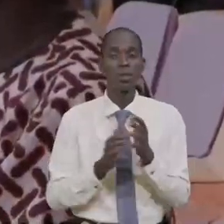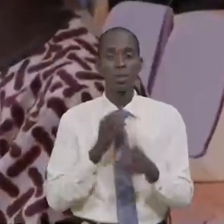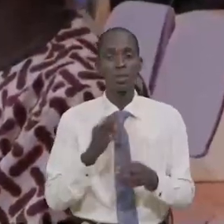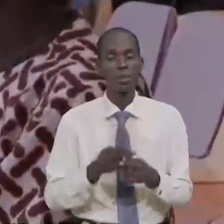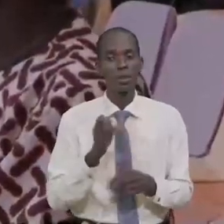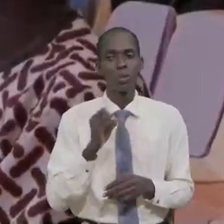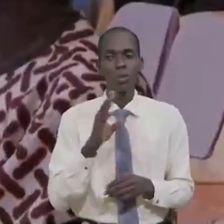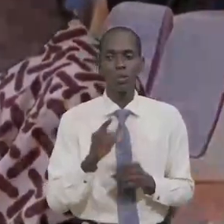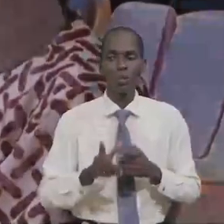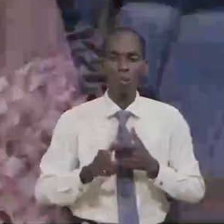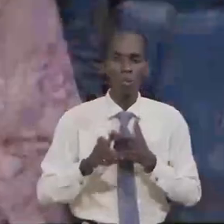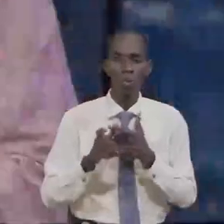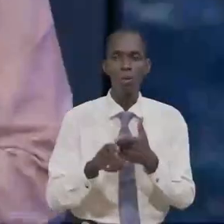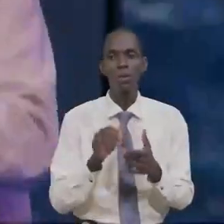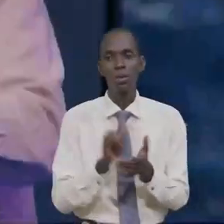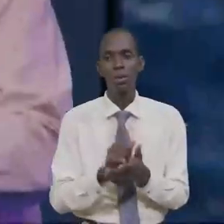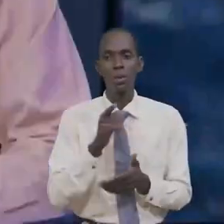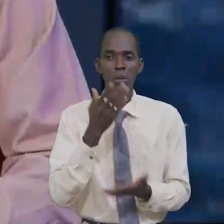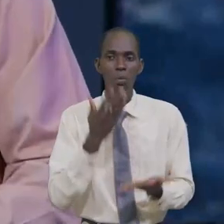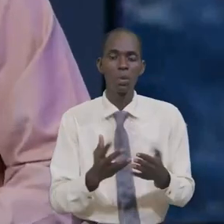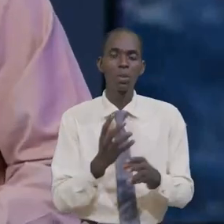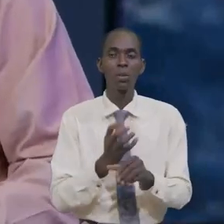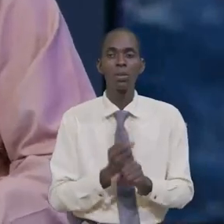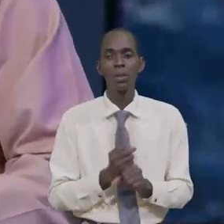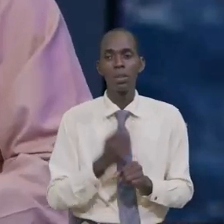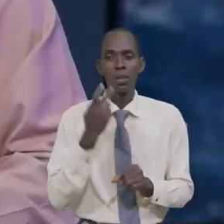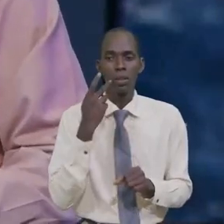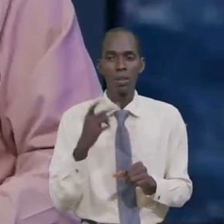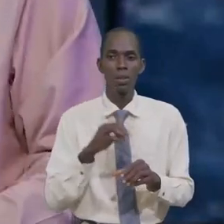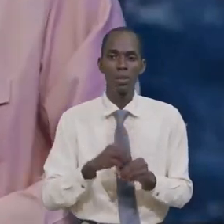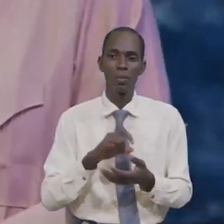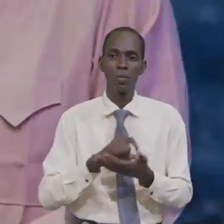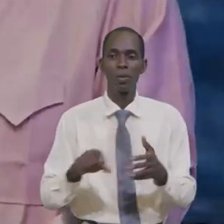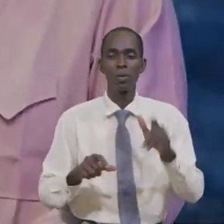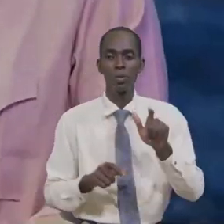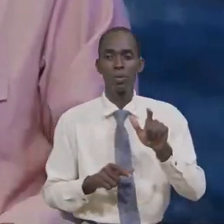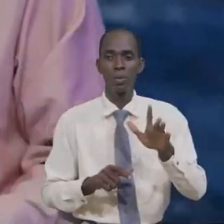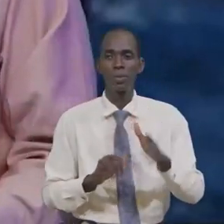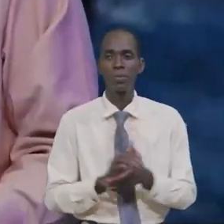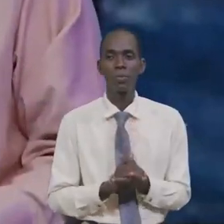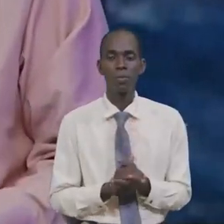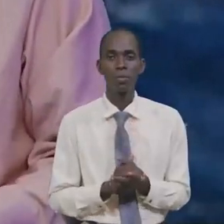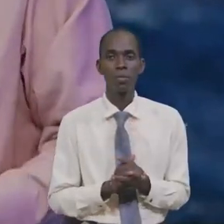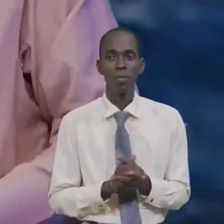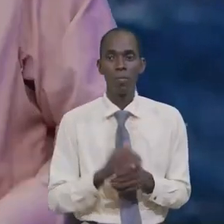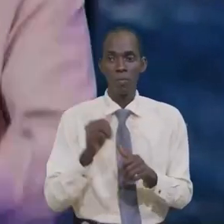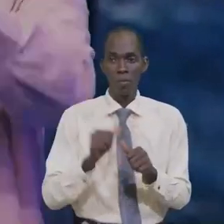cours de manière à le remporter verset 25 qui compte